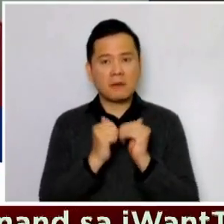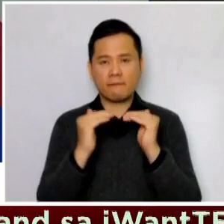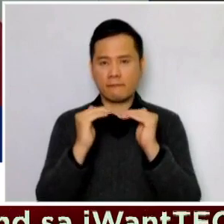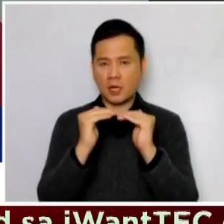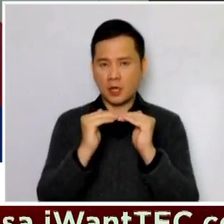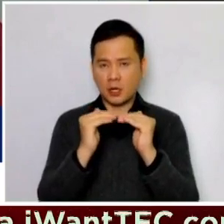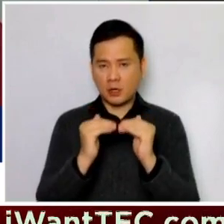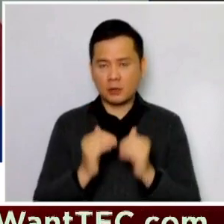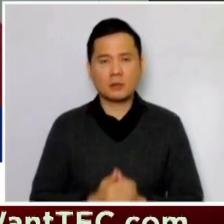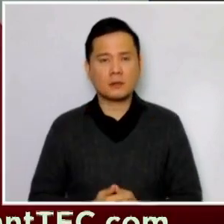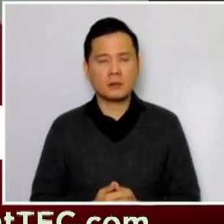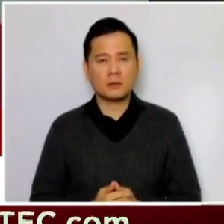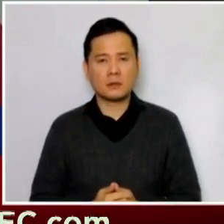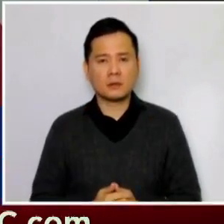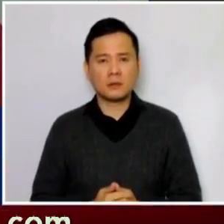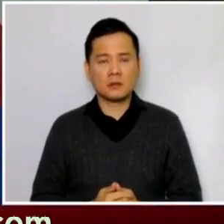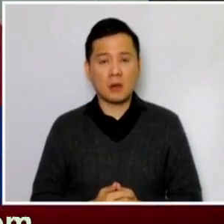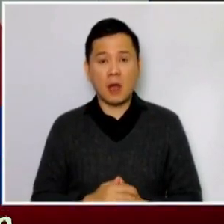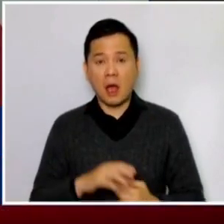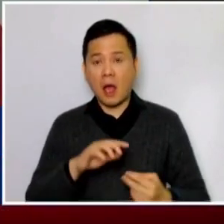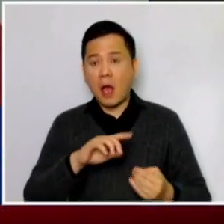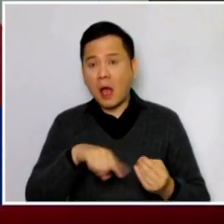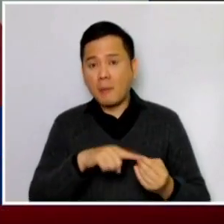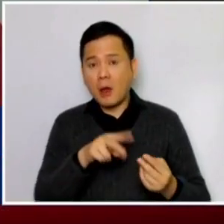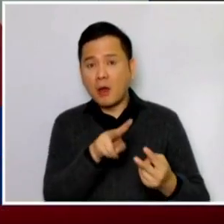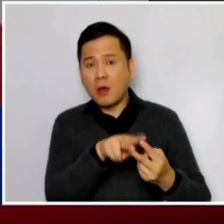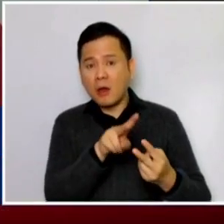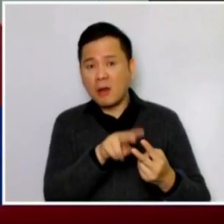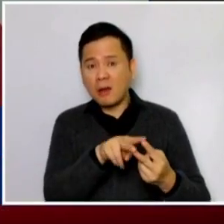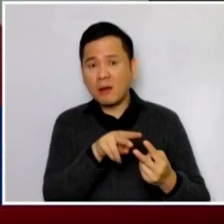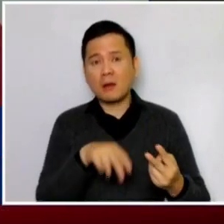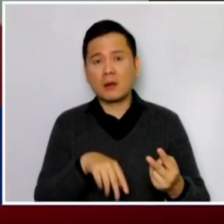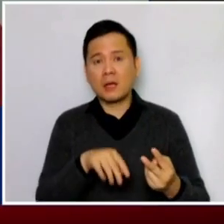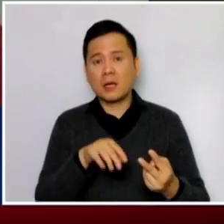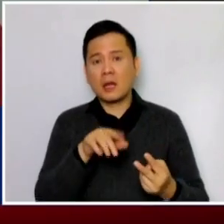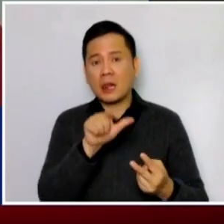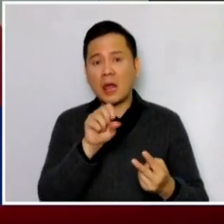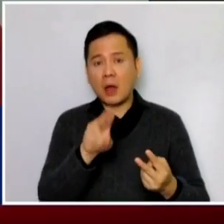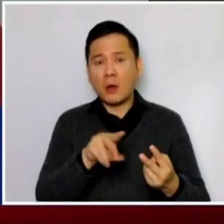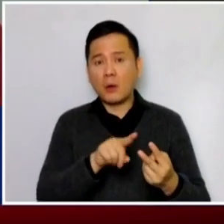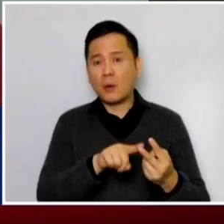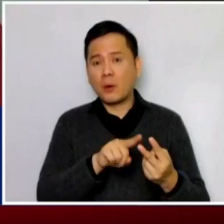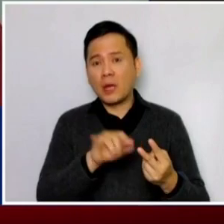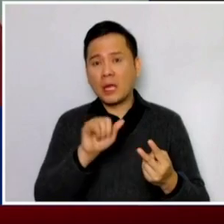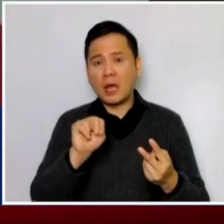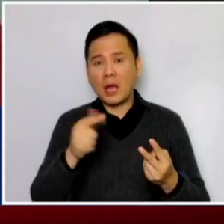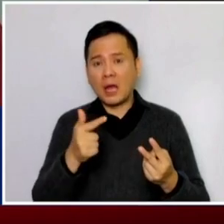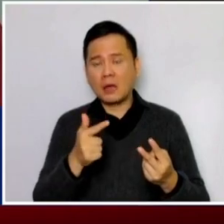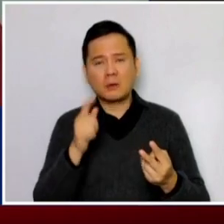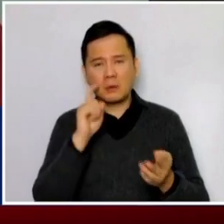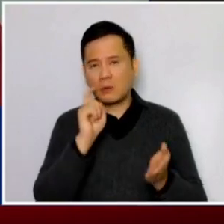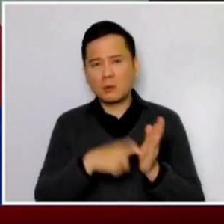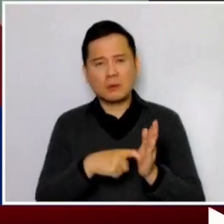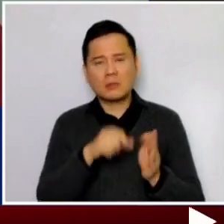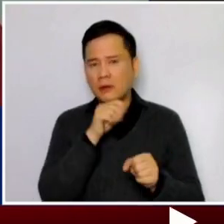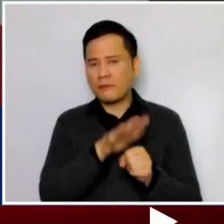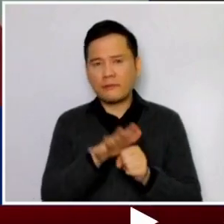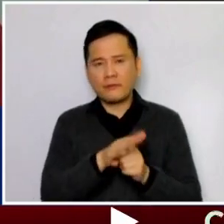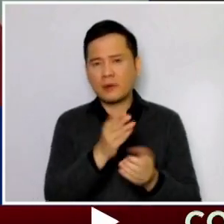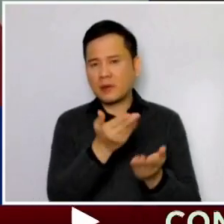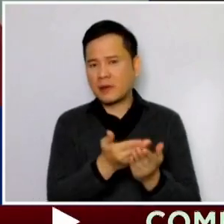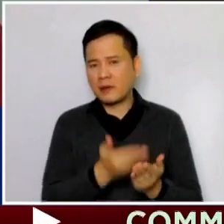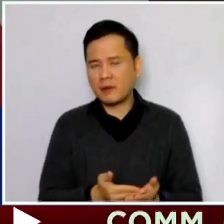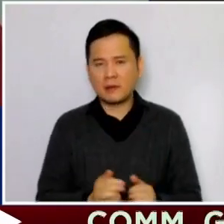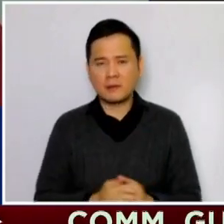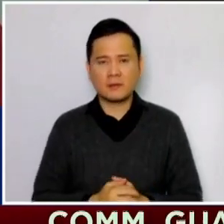sagot ko po dyan sa tanong nyo kay Michael Yang at kay Christopher Lau, insufficiency of evidence. The evidence does not warrant or